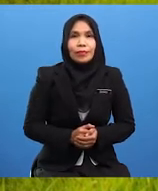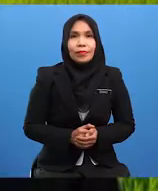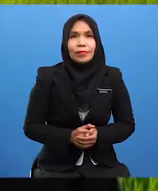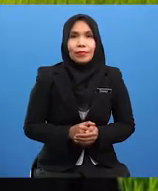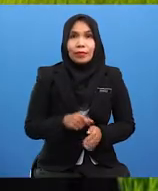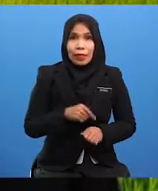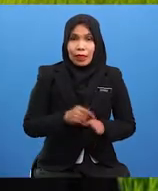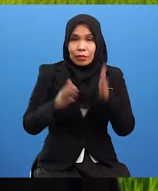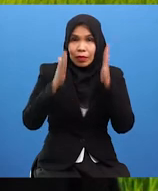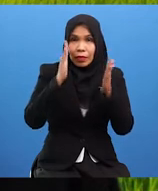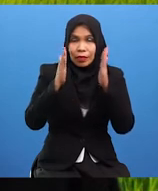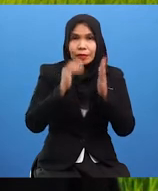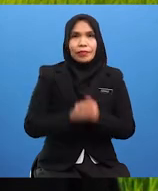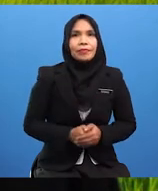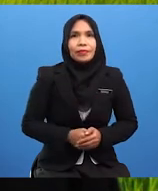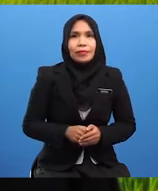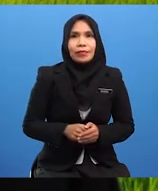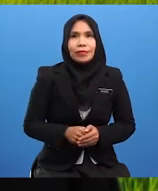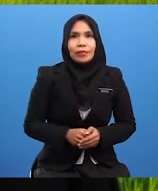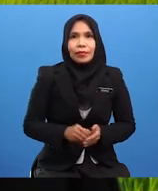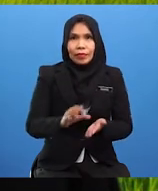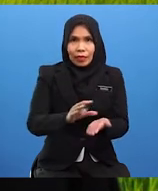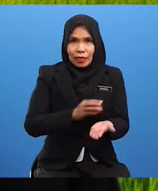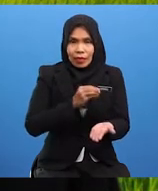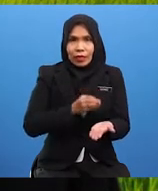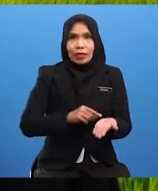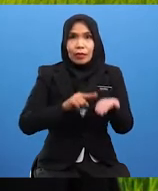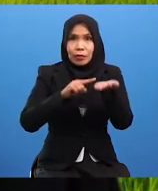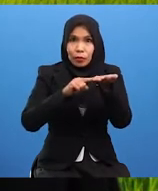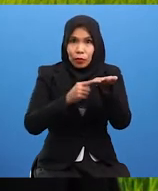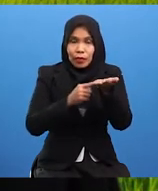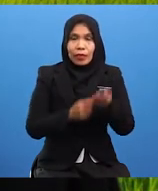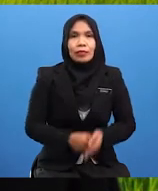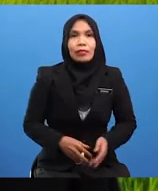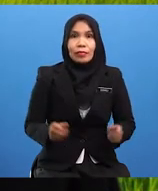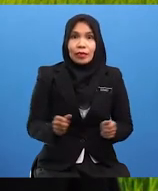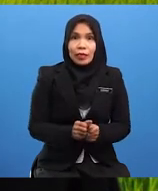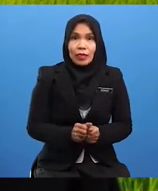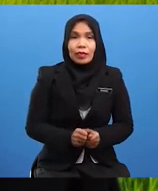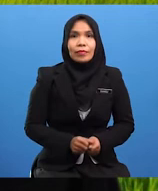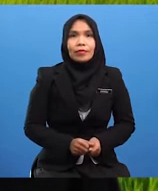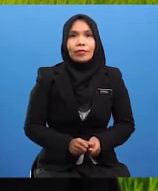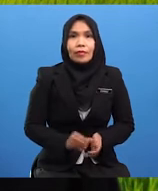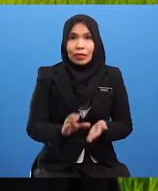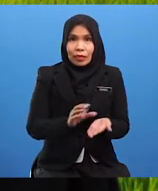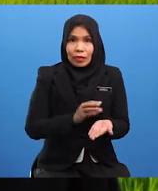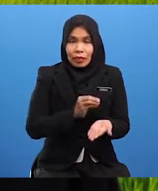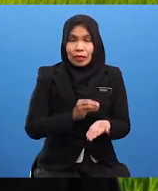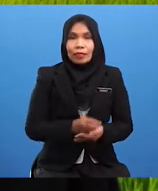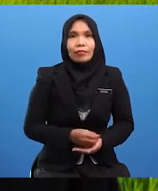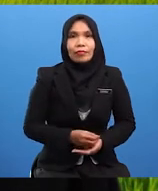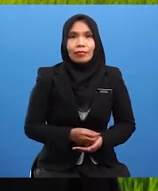Malaysia. Cetakan bermula dengan mencetak kain batik sarung, iaitu kain terap